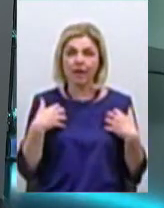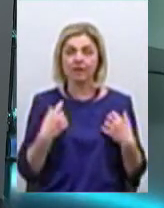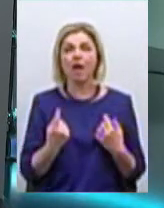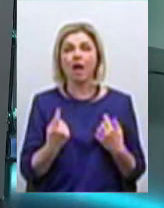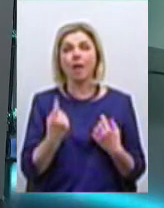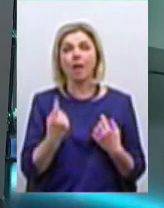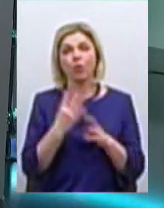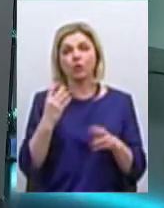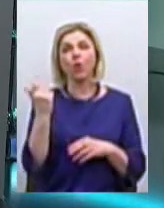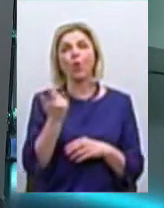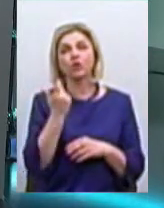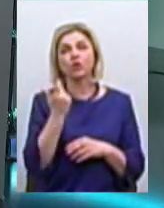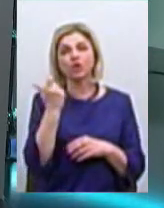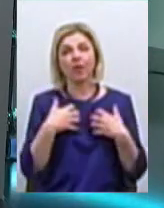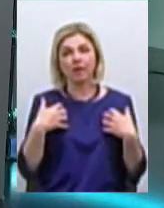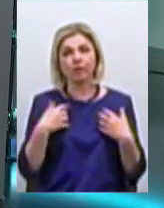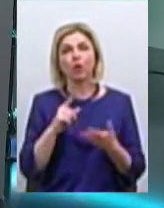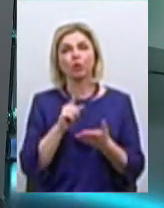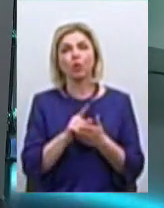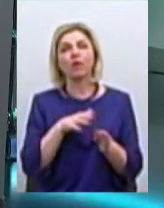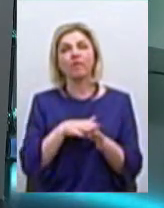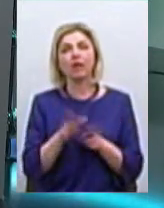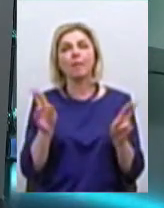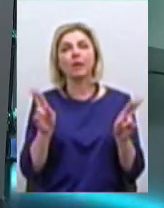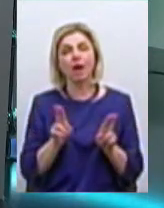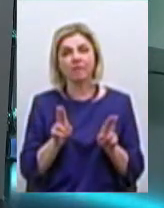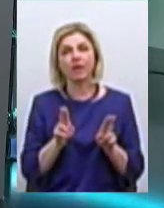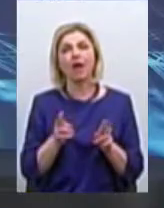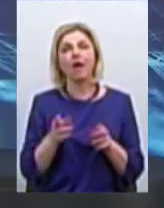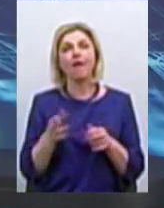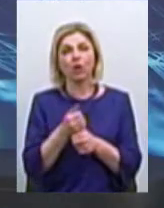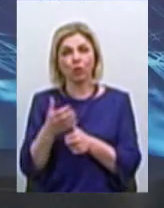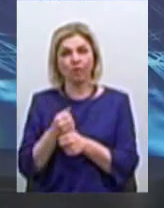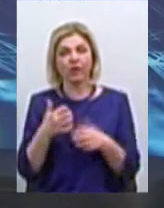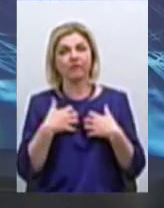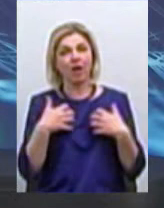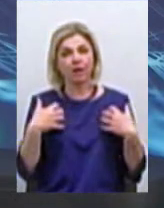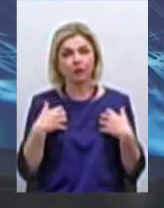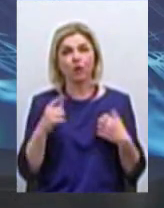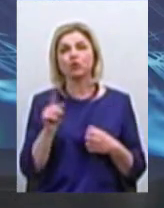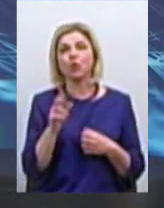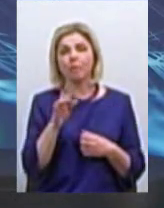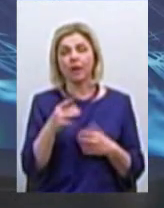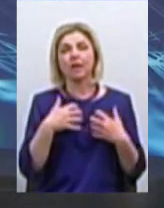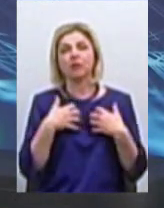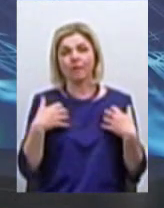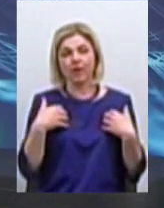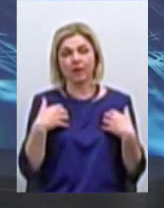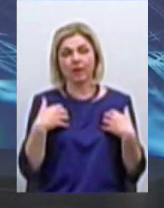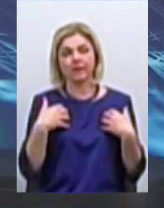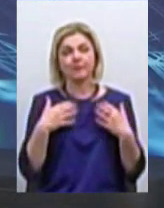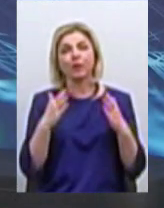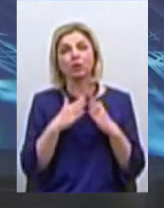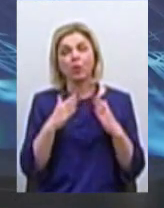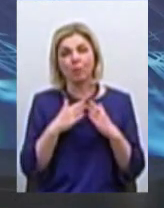власники тварин повинні дотримуватись правил вигулу своїх тваринок для того, щоб тварини